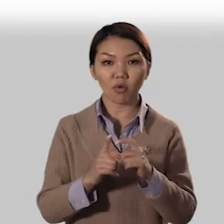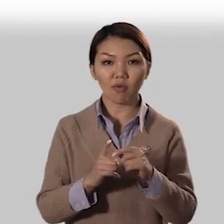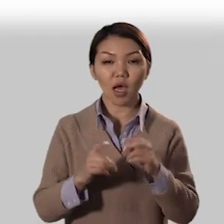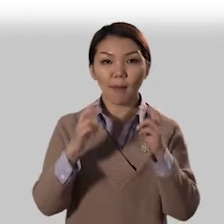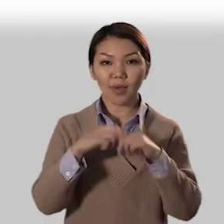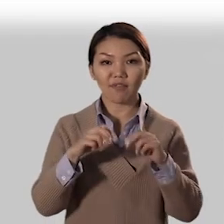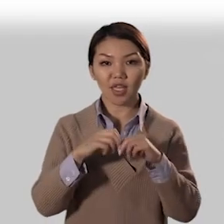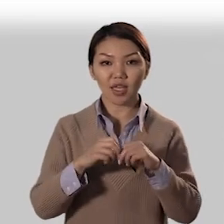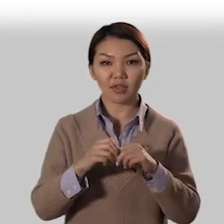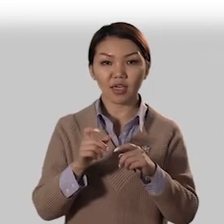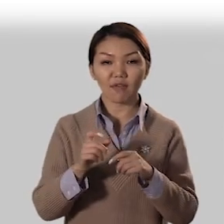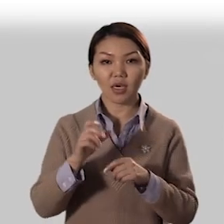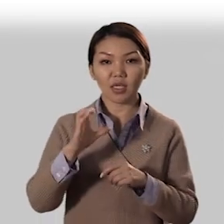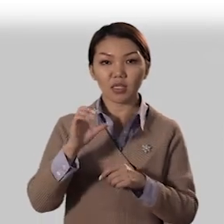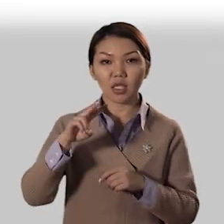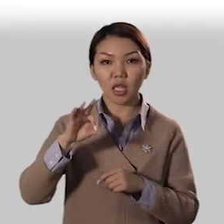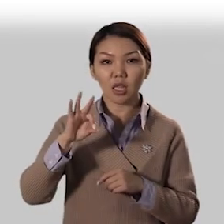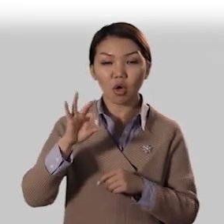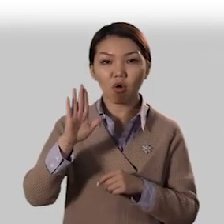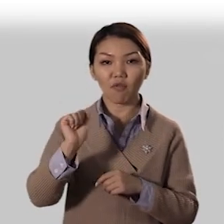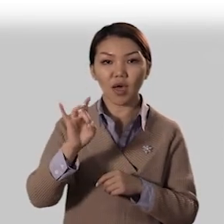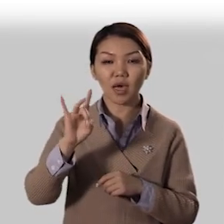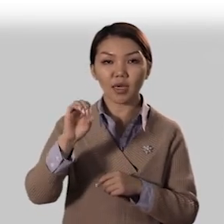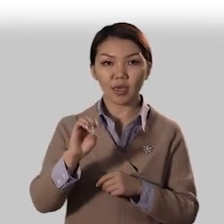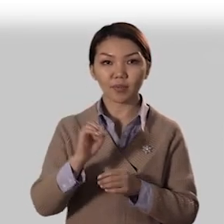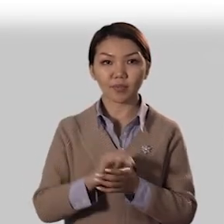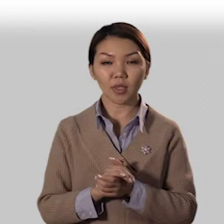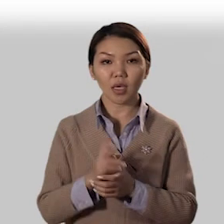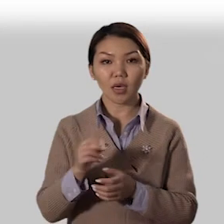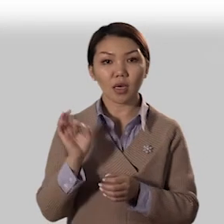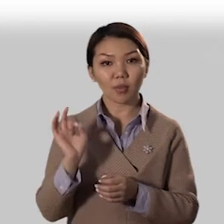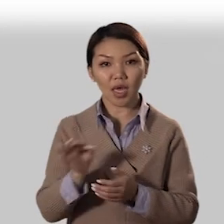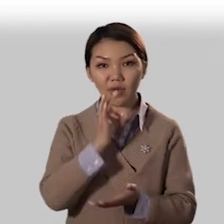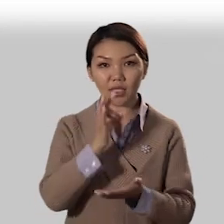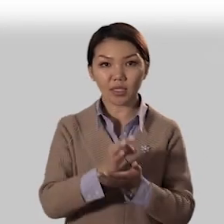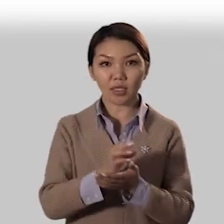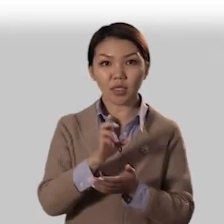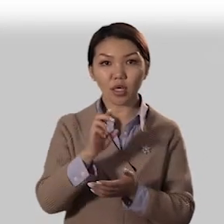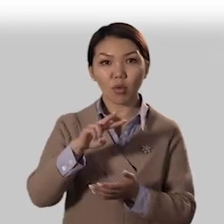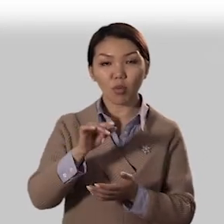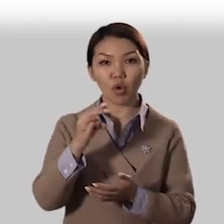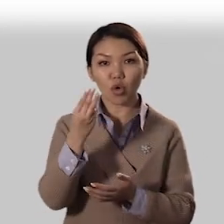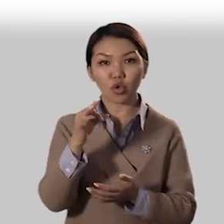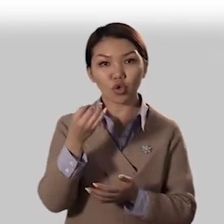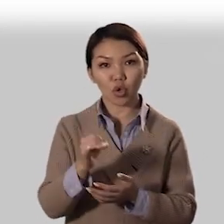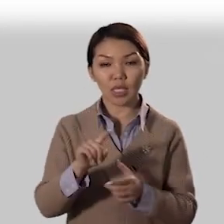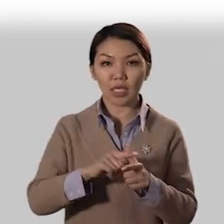как правильно сказать большом умница или большая умница